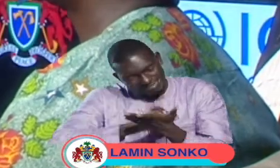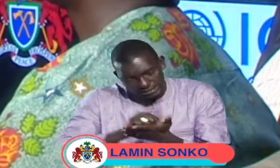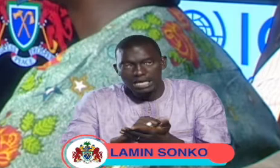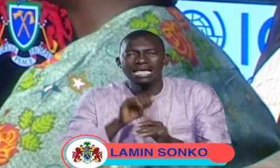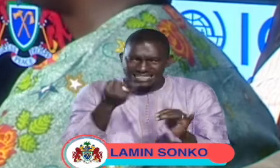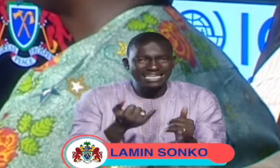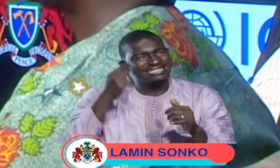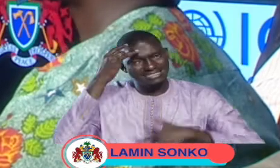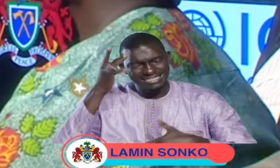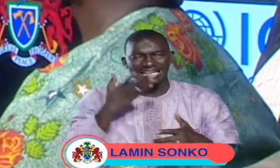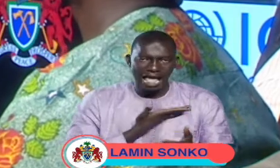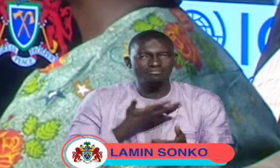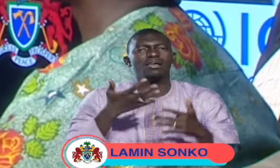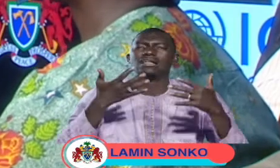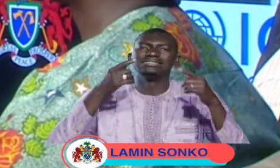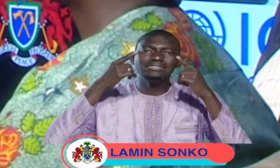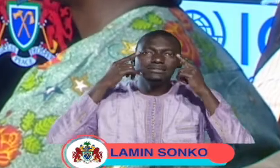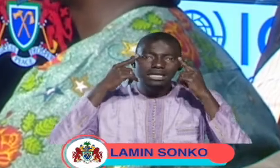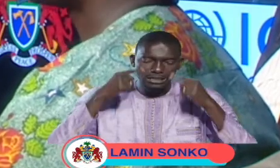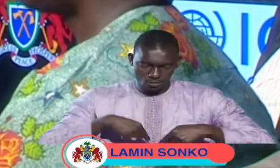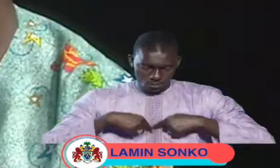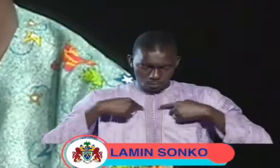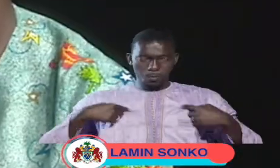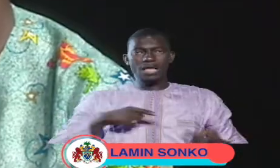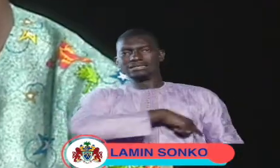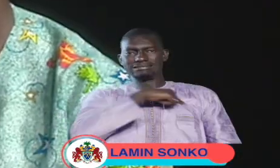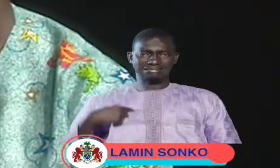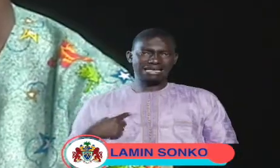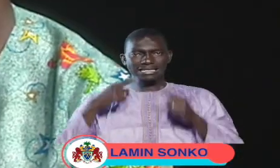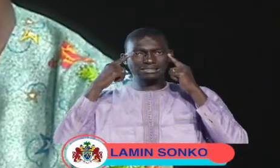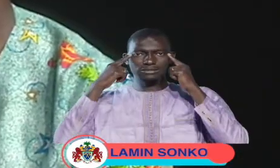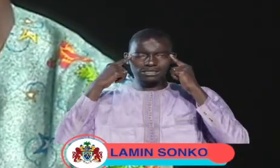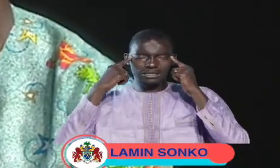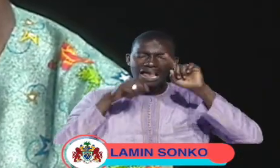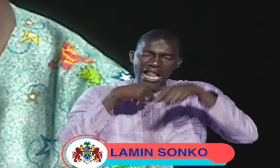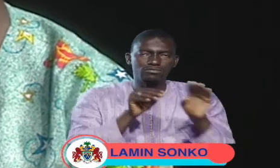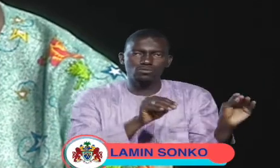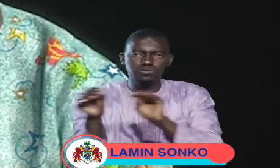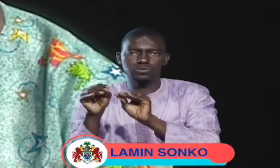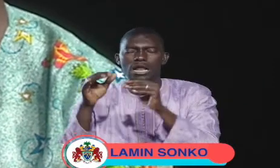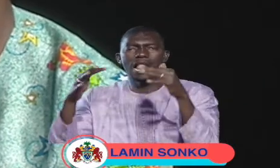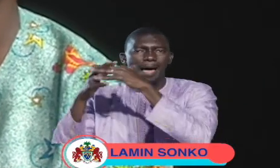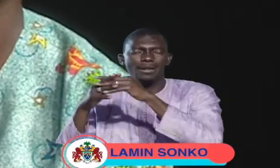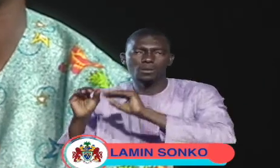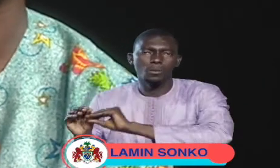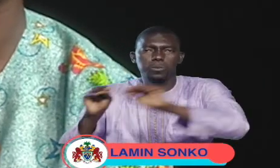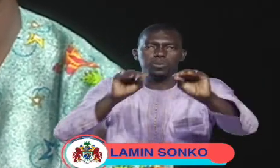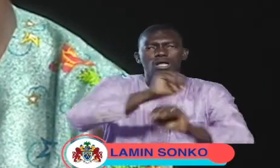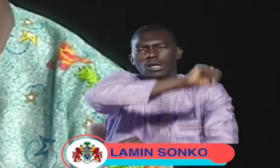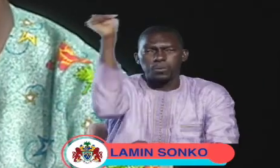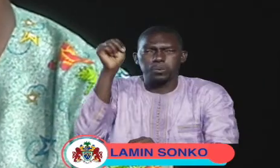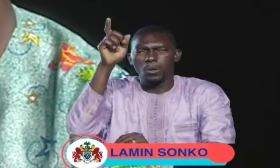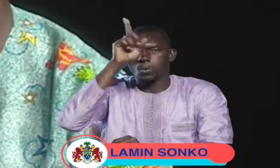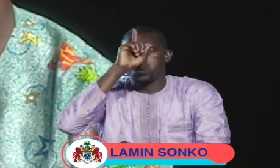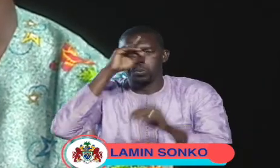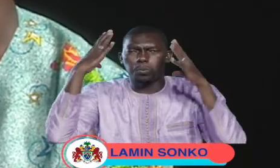li pour ñu dégaral rek moy né garab amut nit daf la sen audio wala mu call la